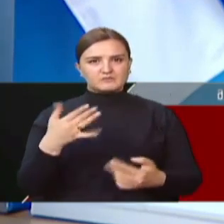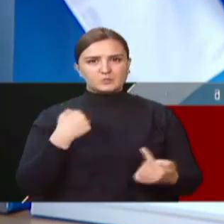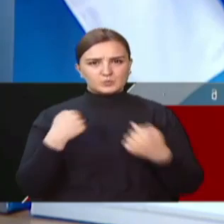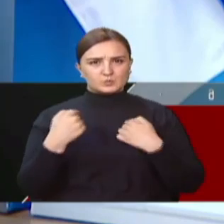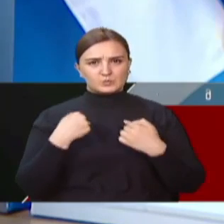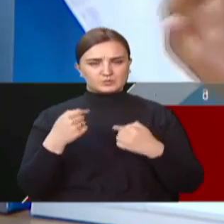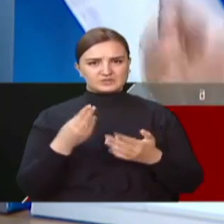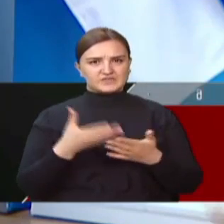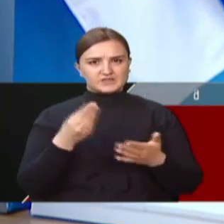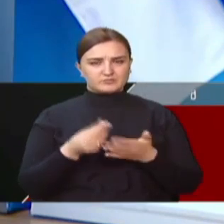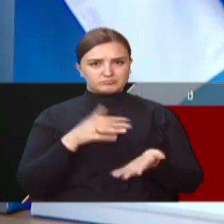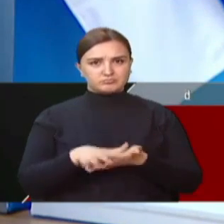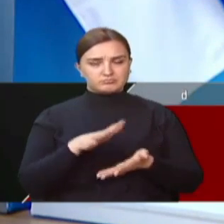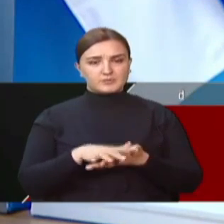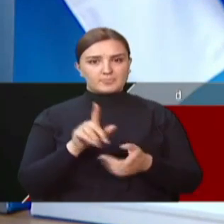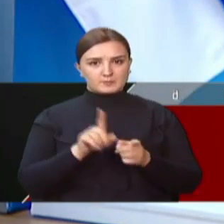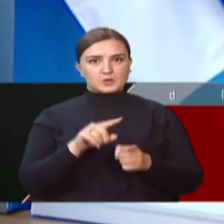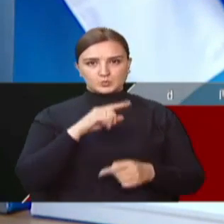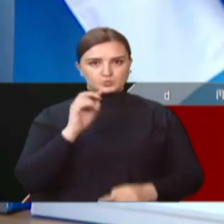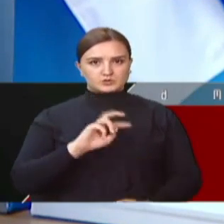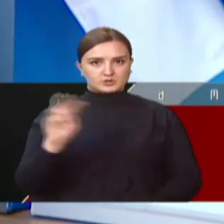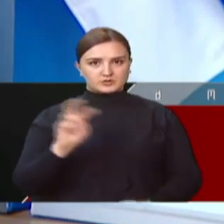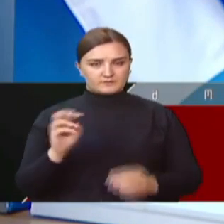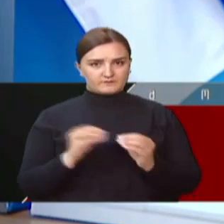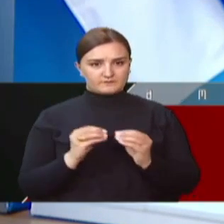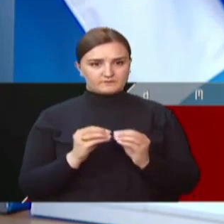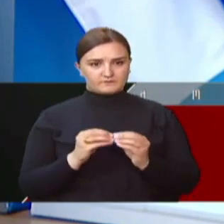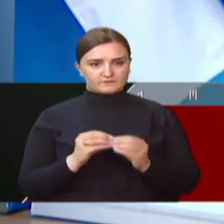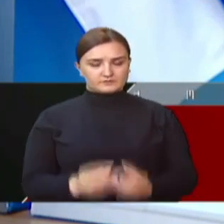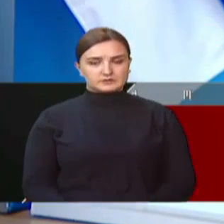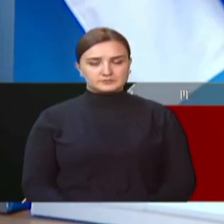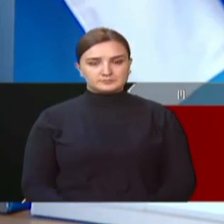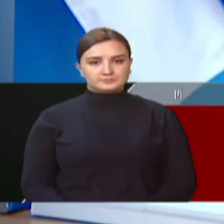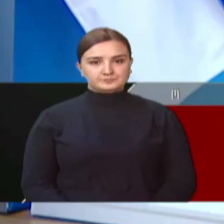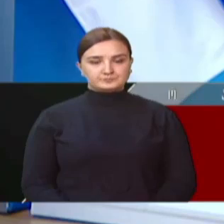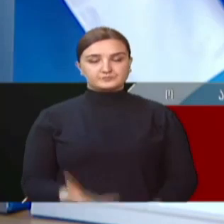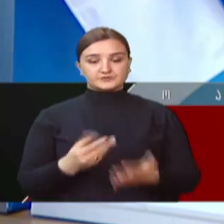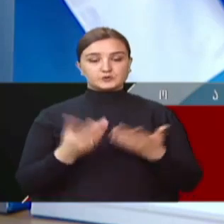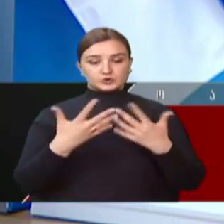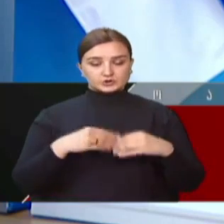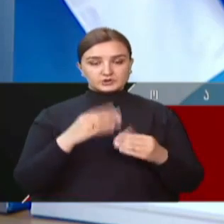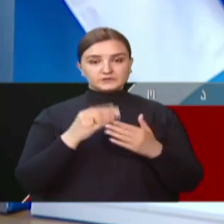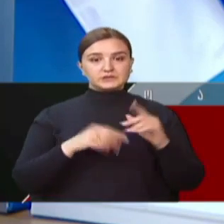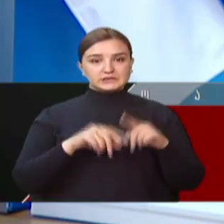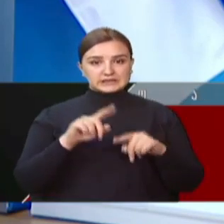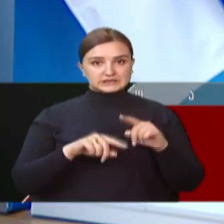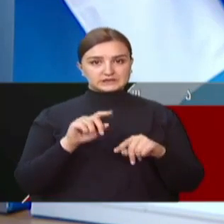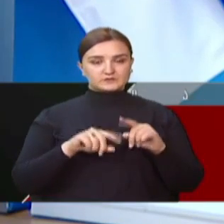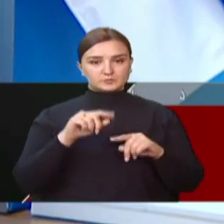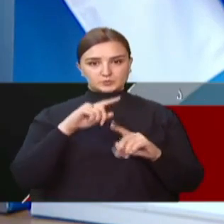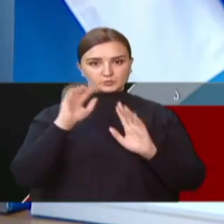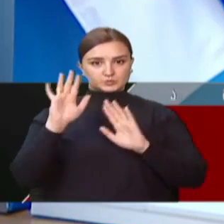წვალობდნენ ადამიანები. მაინც ქონდათ კომუნიკაცია ხო თავის ოჯახებთან, თავის ნათესავებთან, რომლებიც ჩვენი თანამემამულეები, რომლებიც